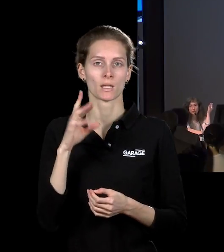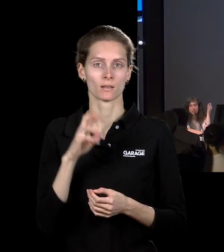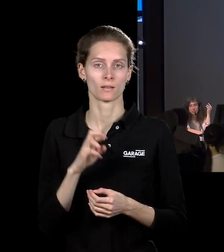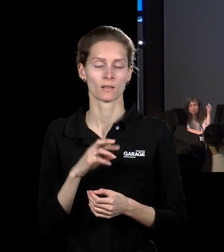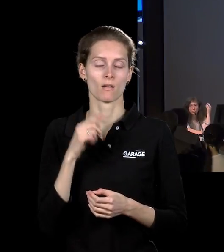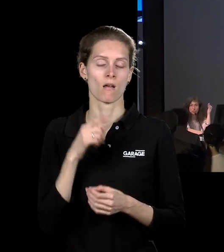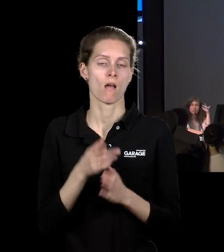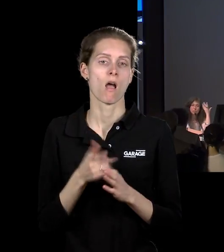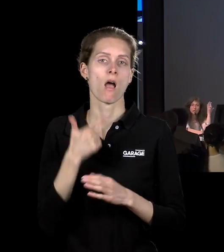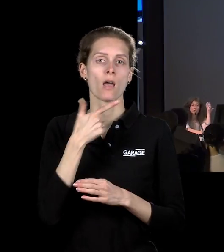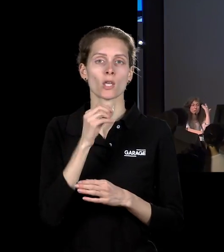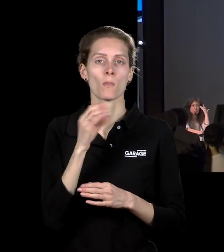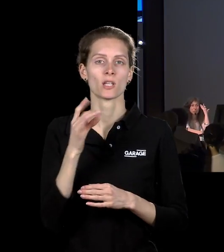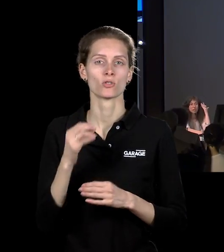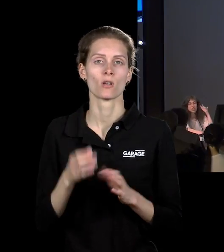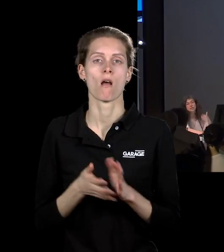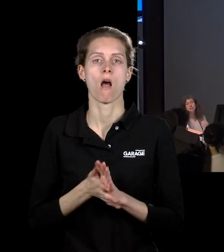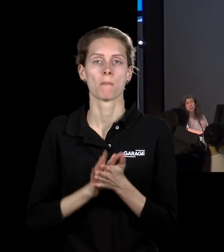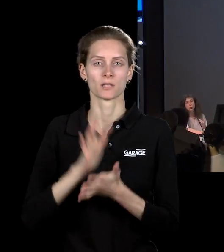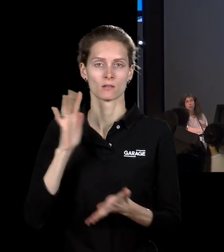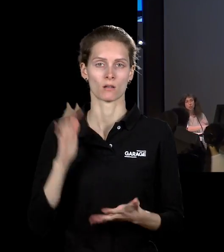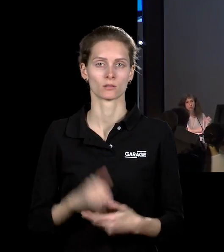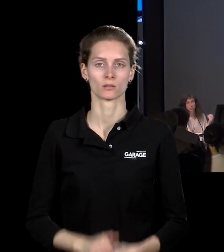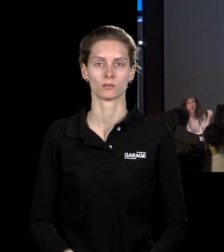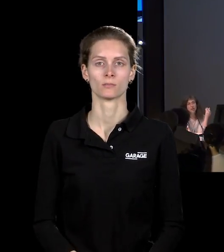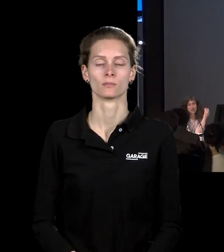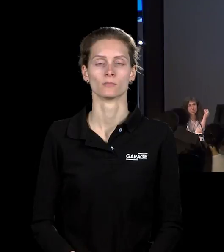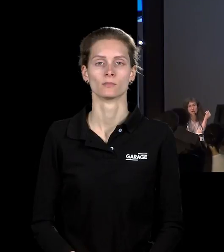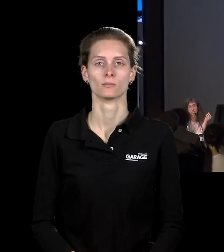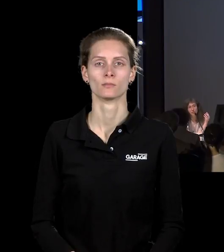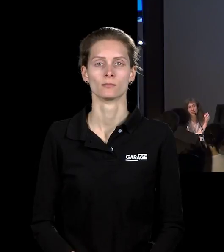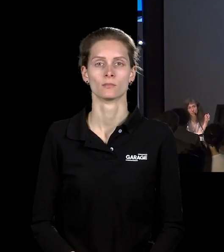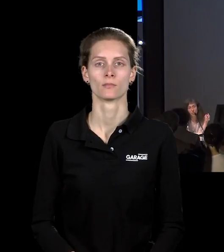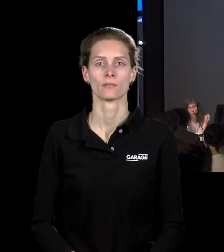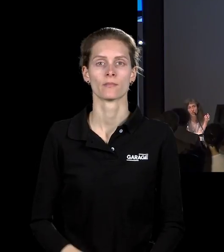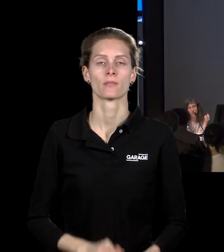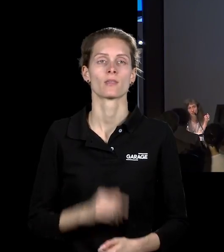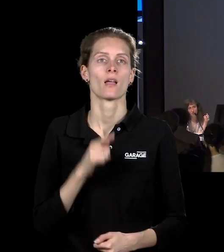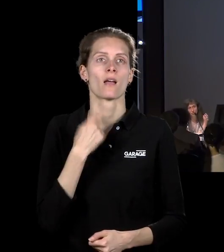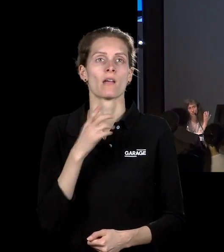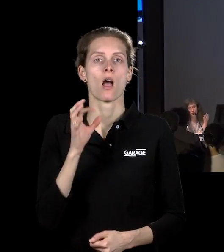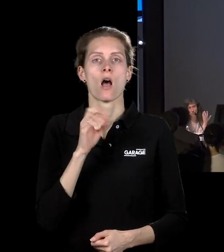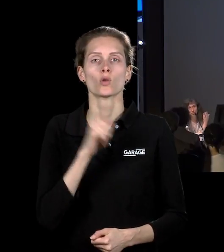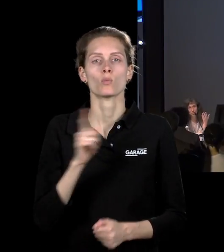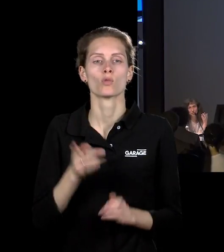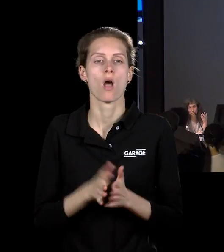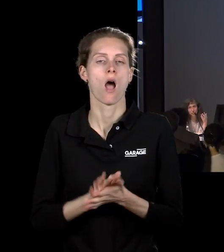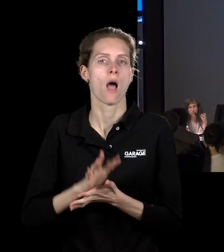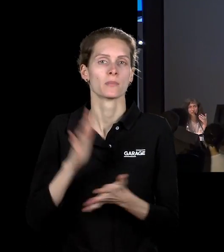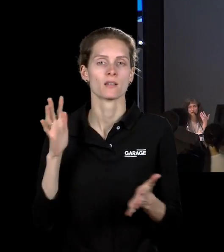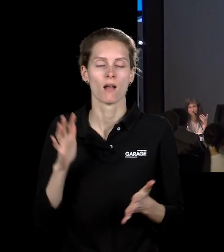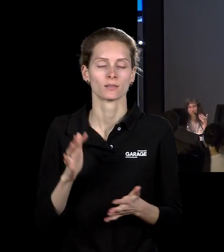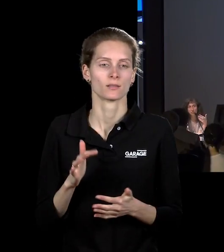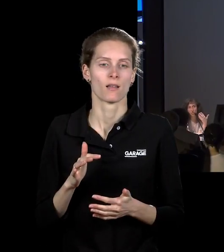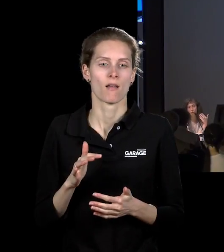геометрическая абстракция, то есть это такой омаж. Но, естественно, это история про то, что никакая абстракция не может быть нейтральной, что любая геометрическая